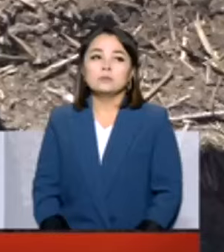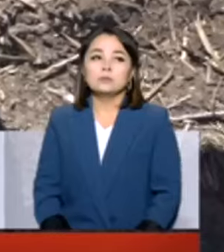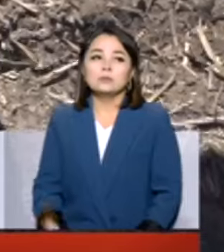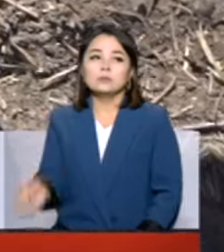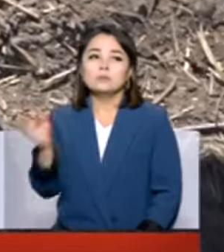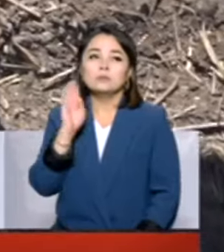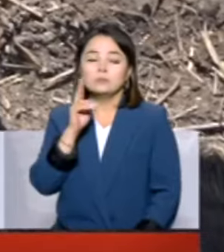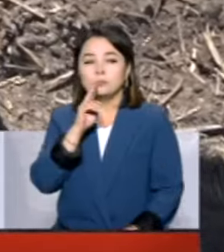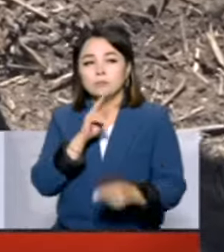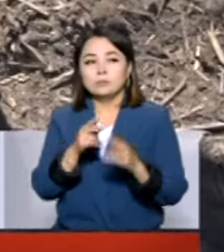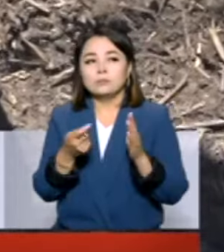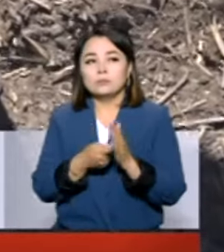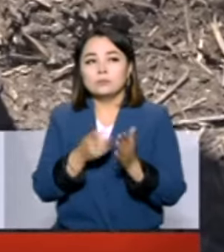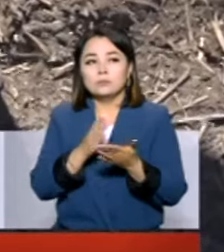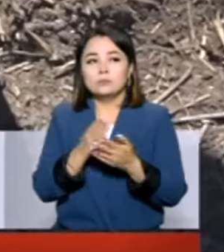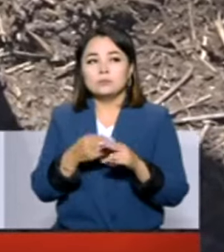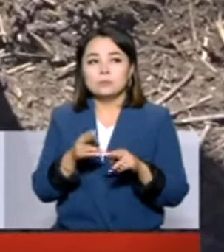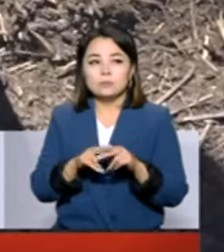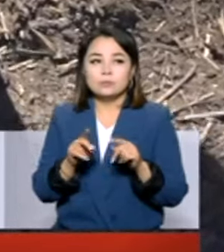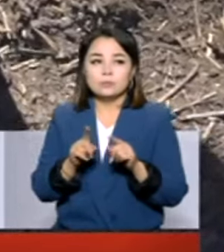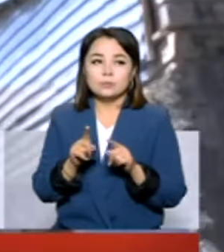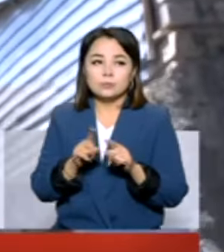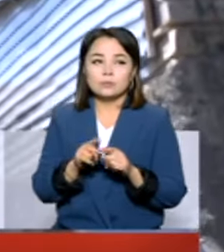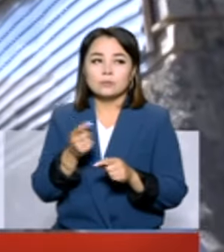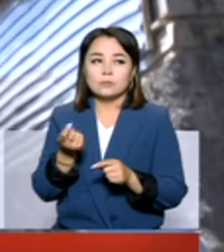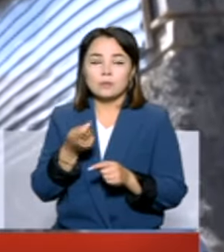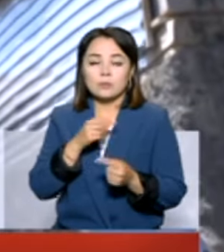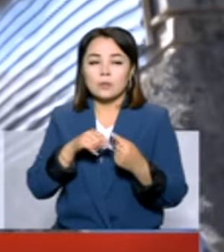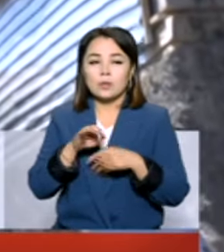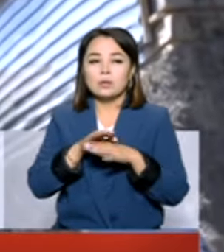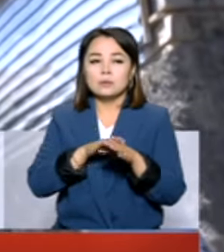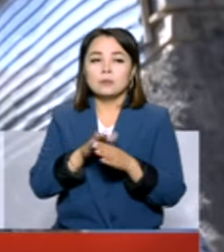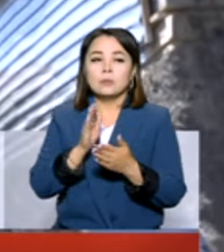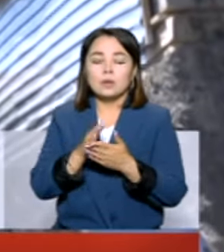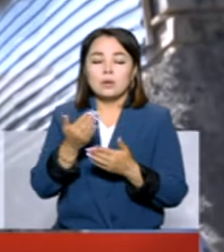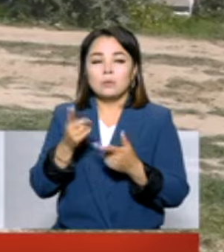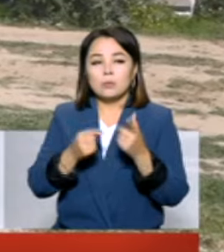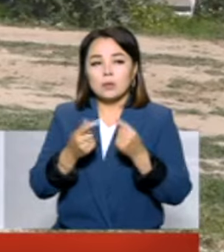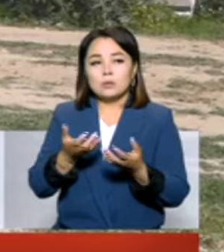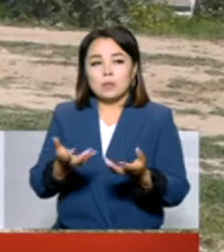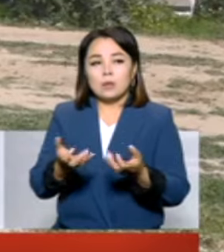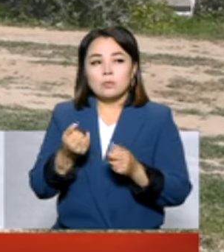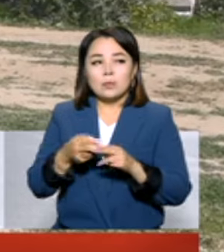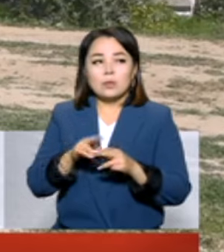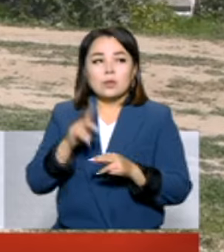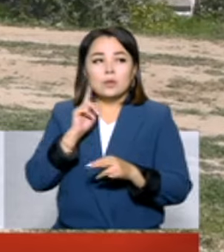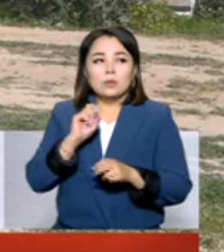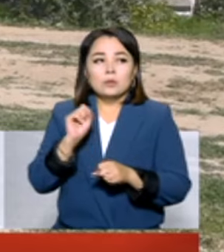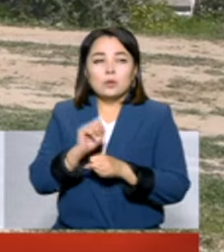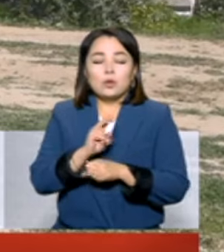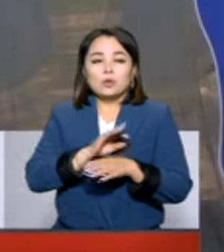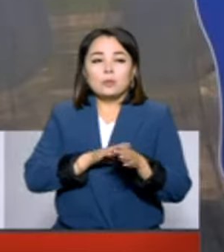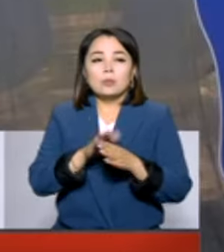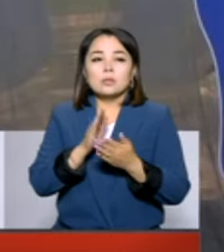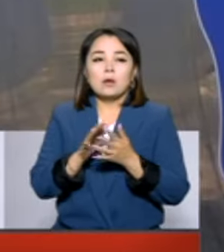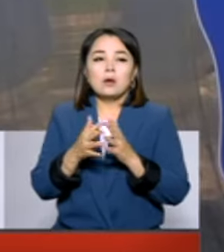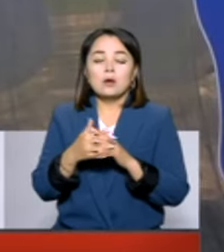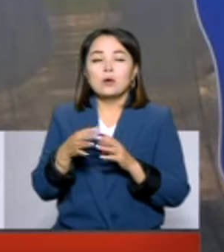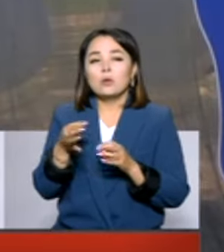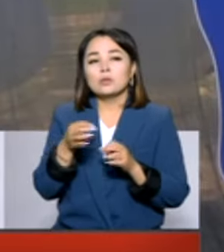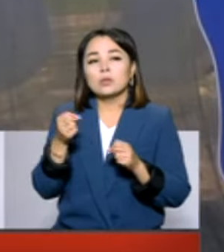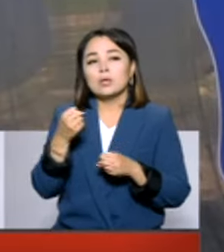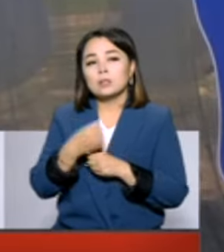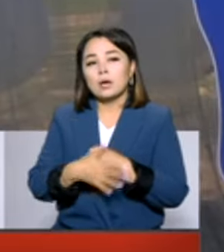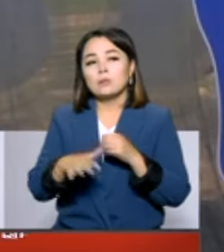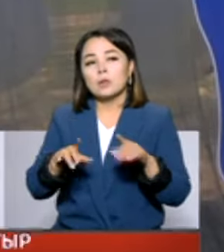енді сүттен айырып отырған. Басқа кәсіп істемегеннен. Бозонбай ауылында сүт қабылдау кешені әзірше жұмыс істеп тұр. Бұрын аудан орталығы болған